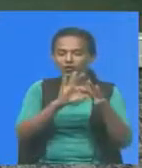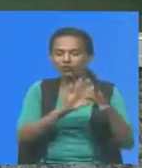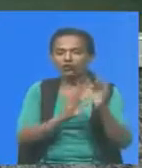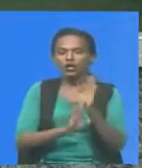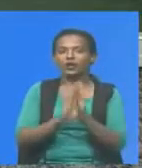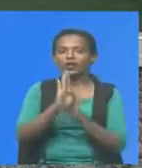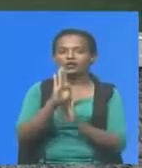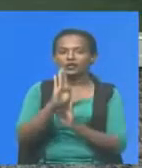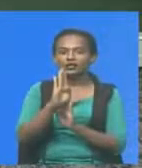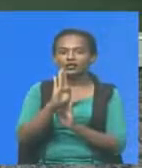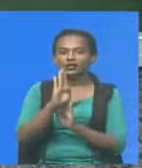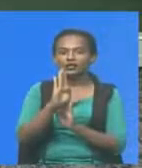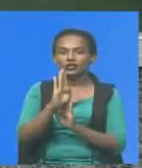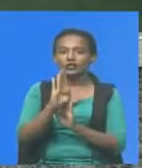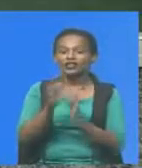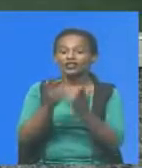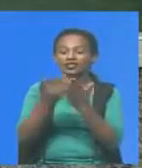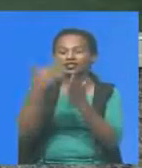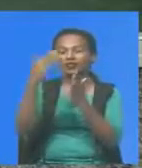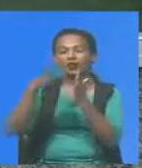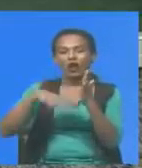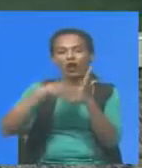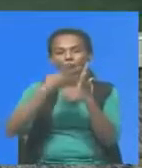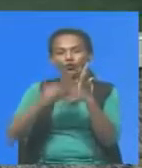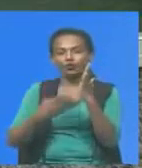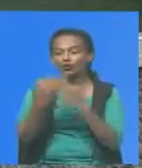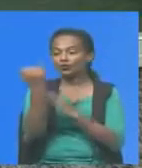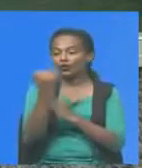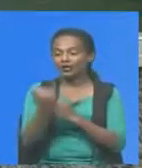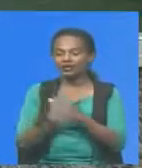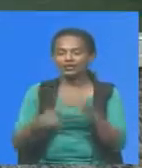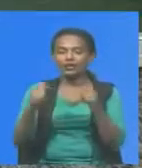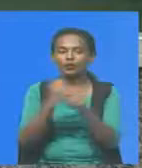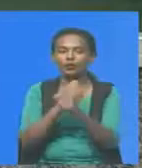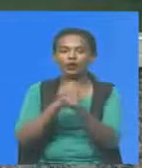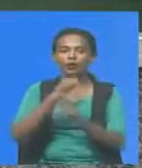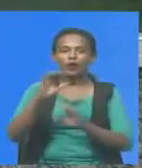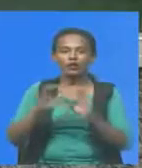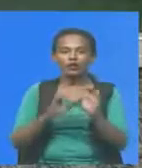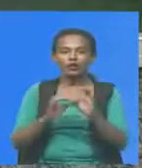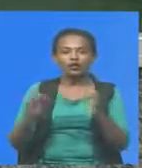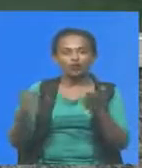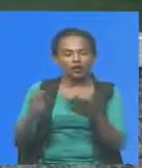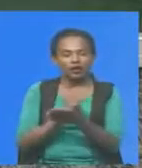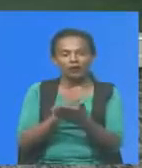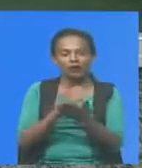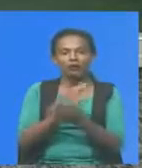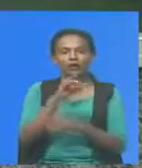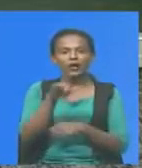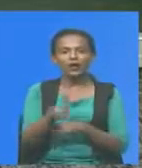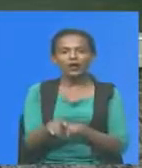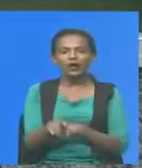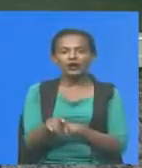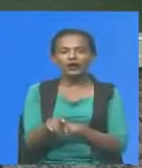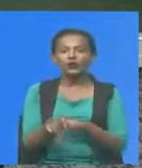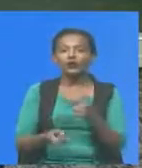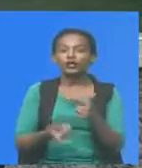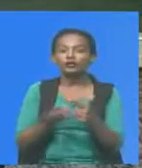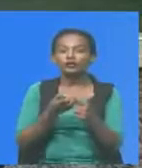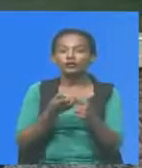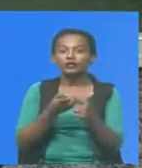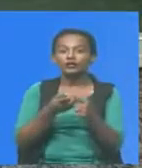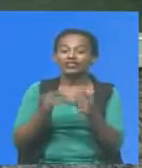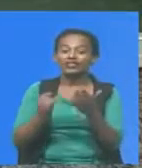የሚያሳድግ መርሃ ግብሮችን በመቅረጽ ተግባራዊ ለማድረግ መረባረብ ይኖርብናል። ሁለት፣